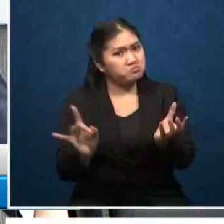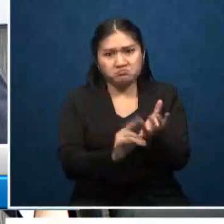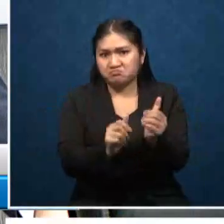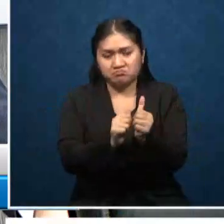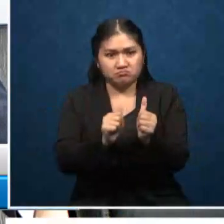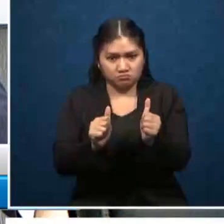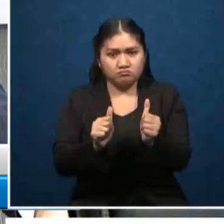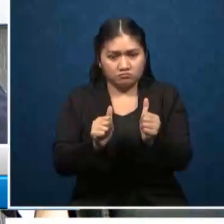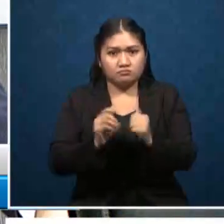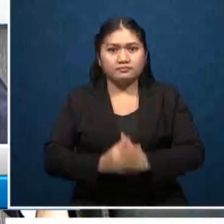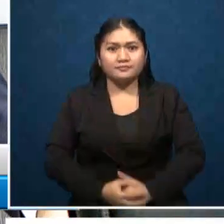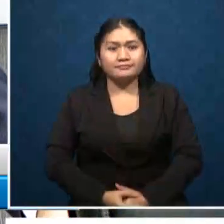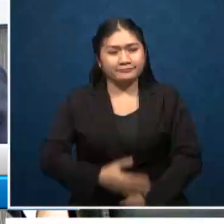ง